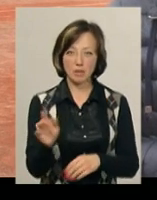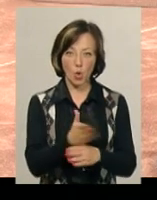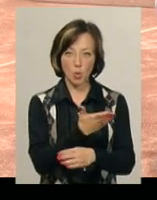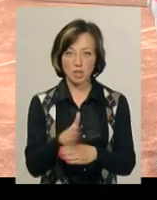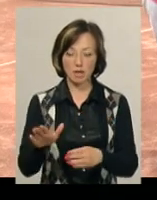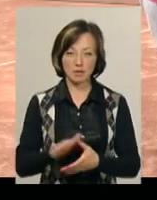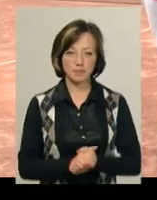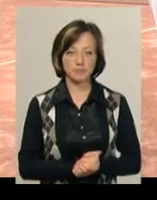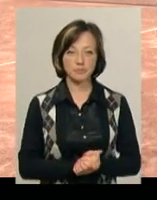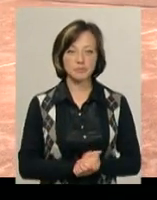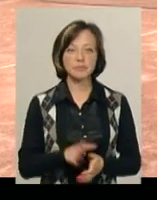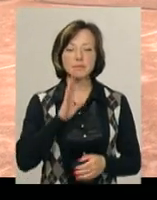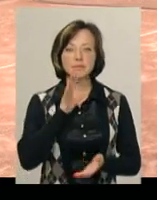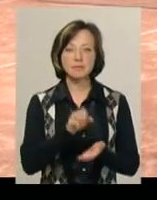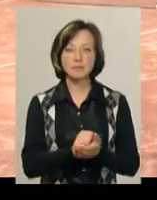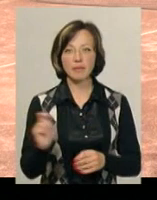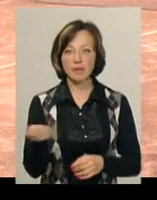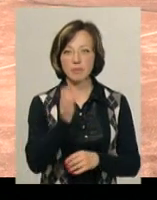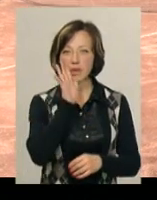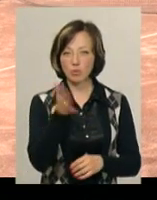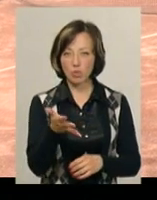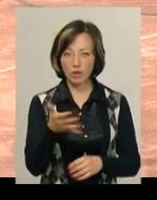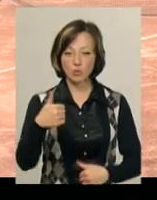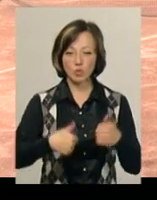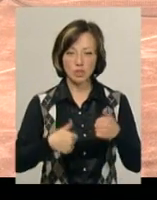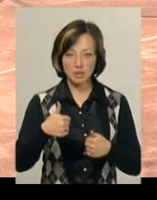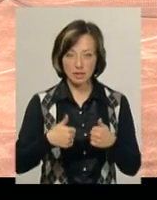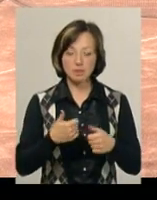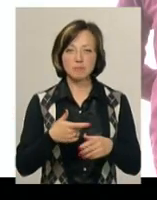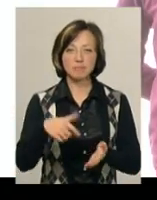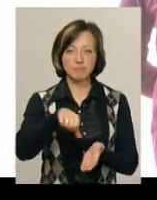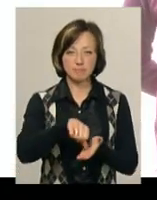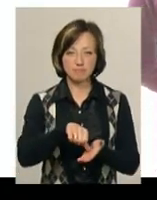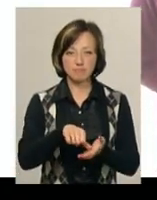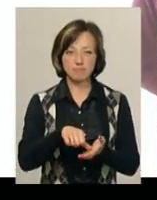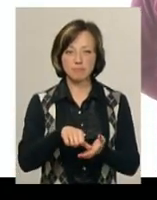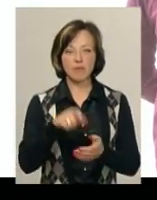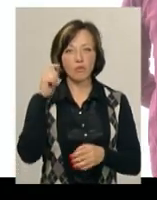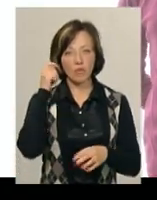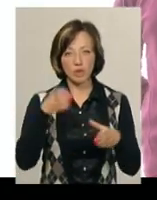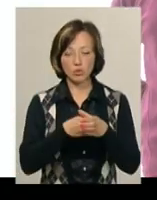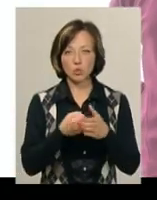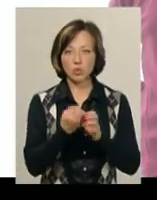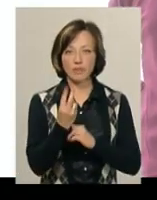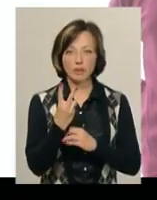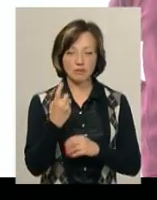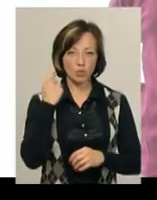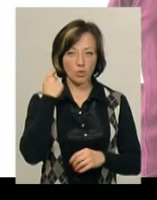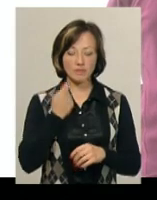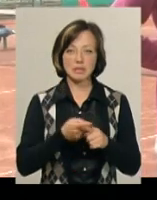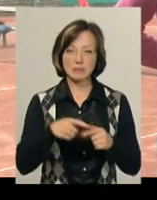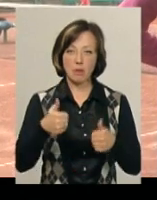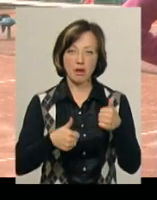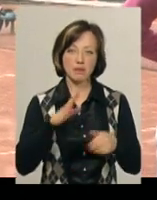розрядах. Маргарита Василюк займається тенісом 5 років. У турнірі «Зірки Поділля» вона бере участь у віковій категорії до 12 років. На